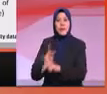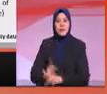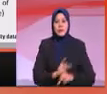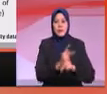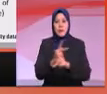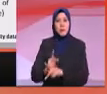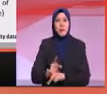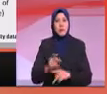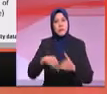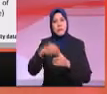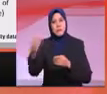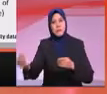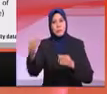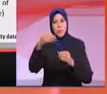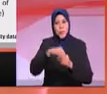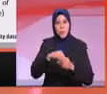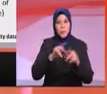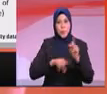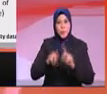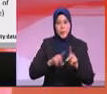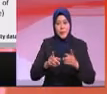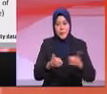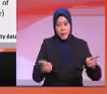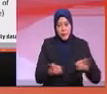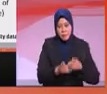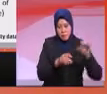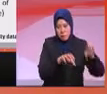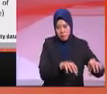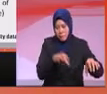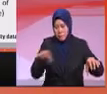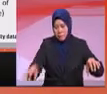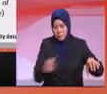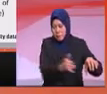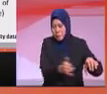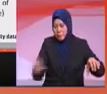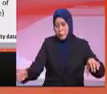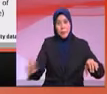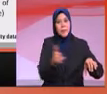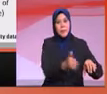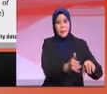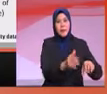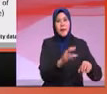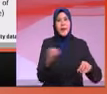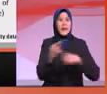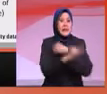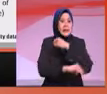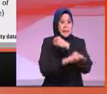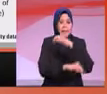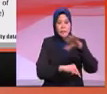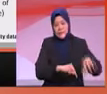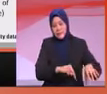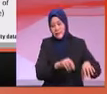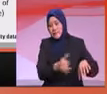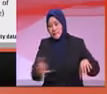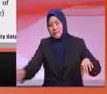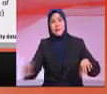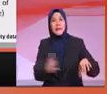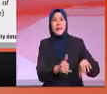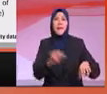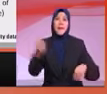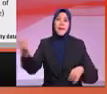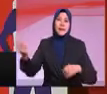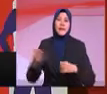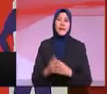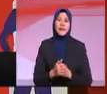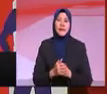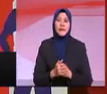kawal pergerakan penduduk dari satu daerah pada satu daerah lain dan juga satu negeri ke negeri yang lain. Next. Dan kalau